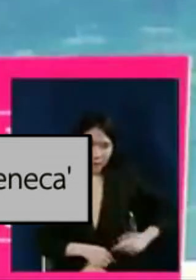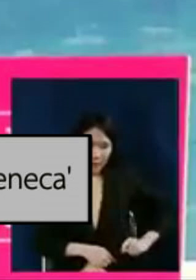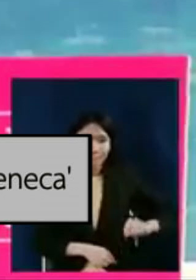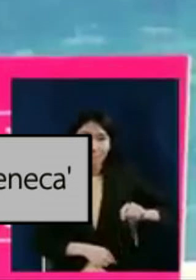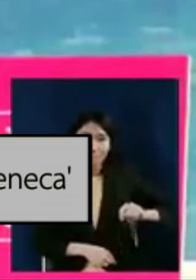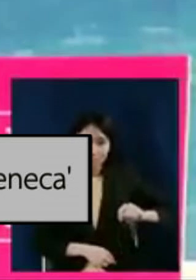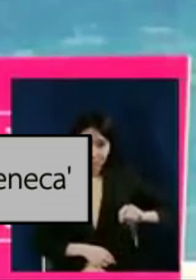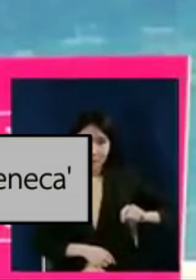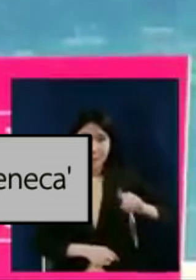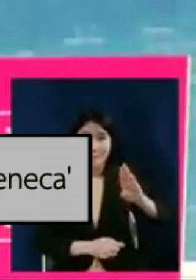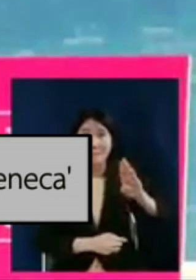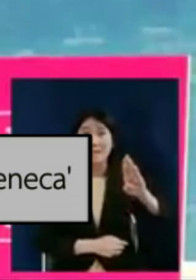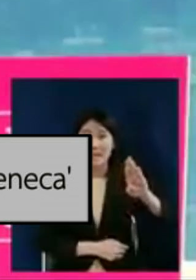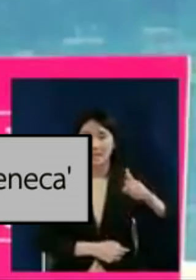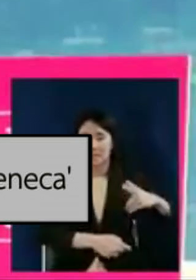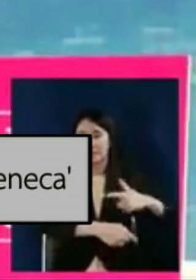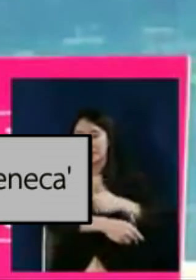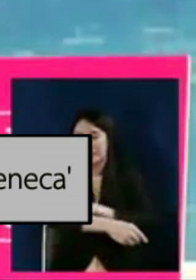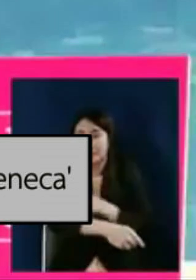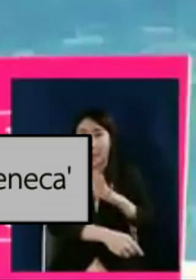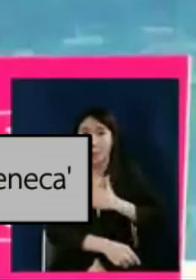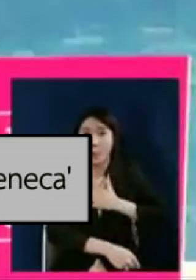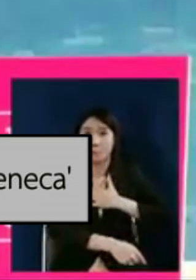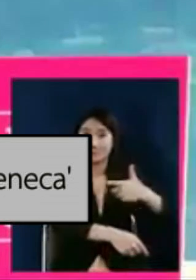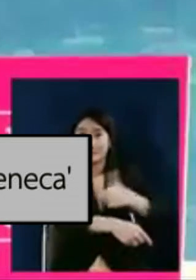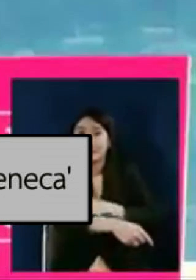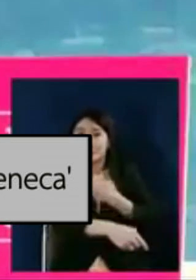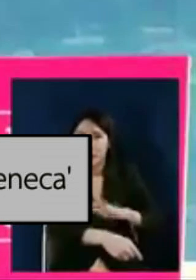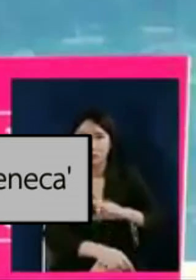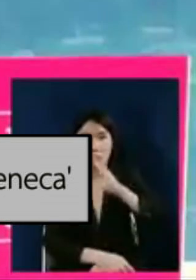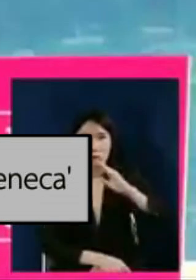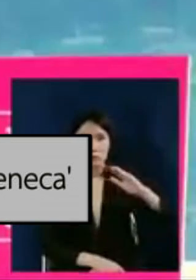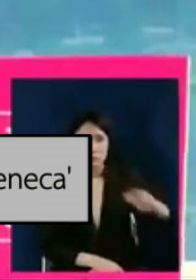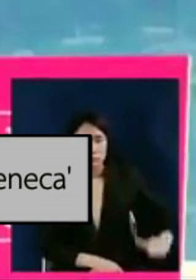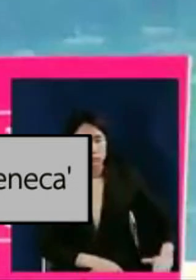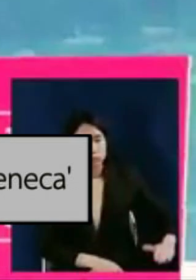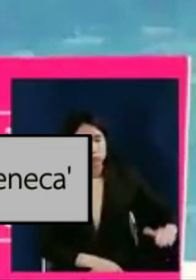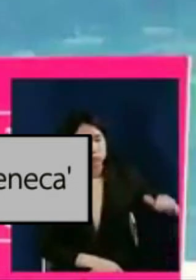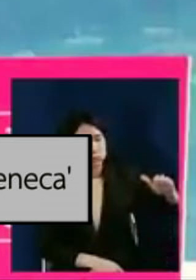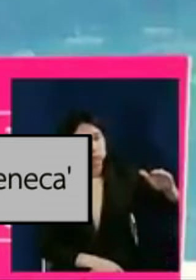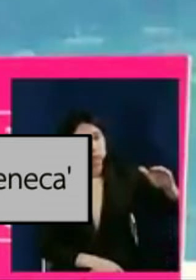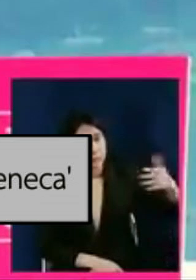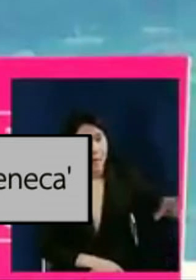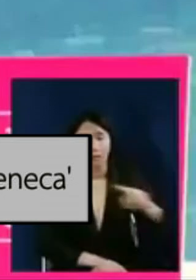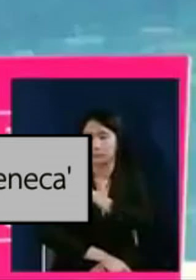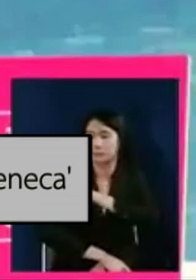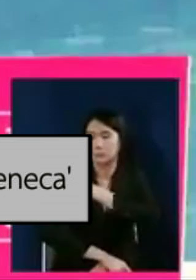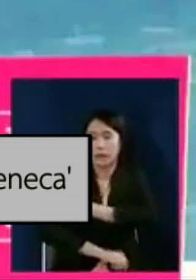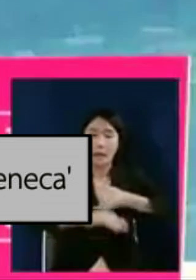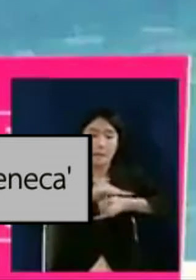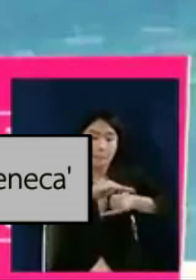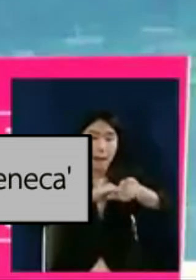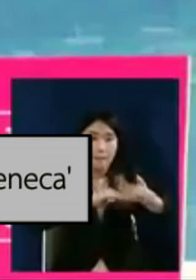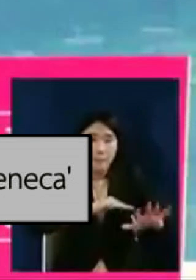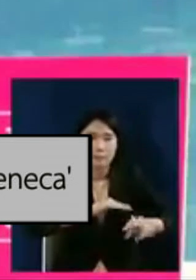ๆเมื่อฉีดวัคซีนตับอักเสบบีปั๊บนี่แล้วครับเด็กโตฉีดเสร็จออกนอกโรงพยาบาลเดินไปปั๊บ